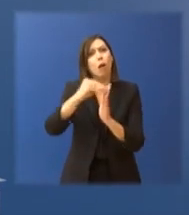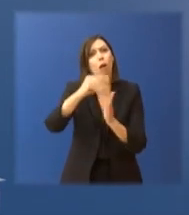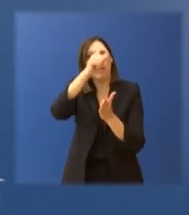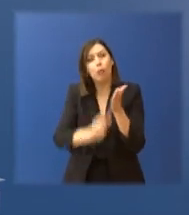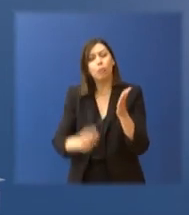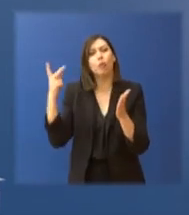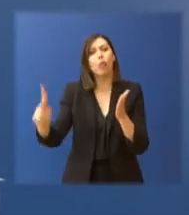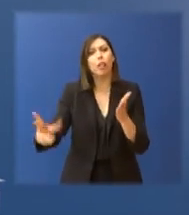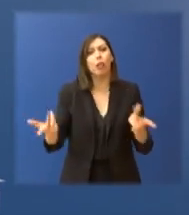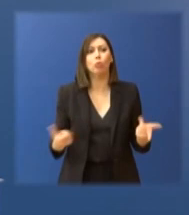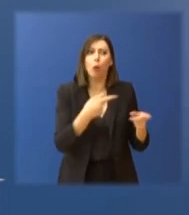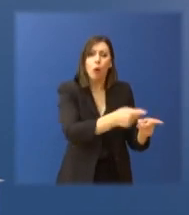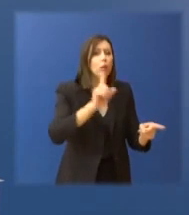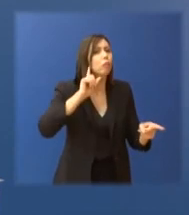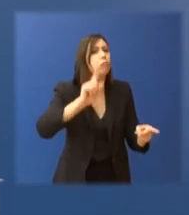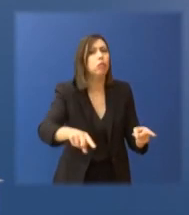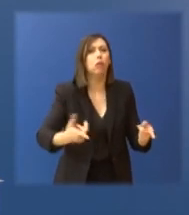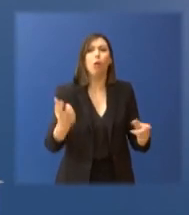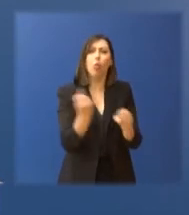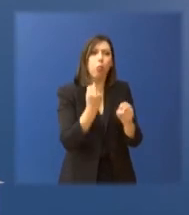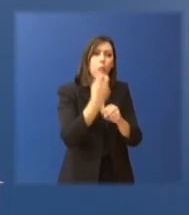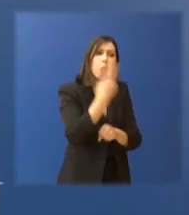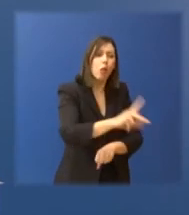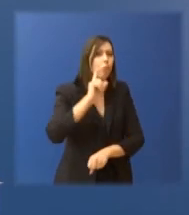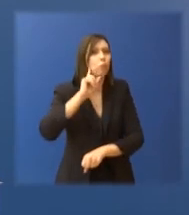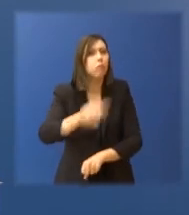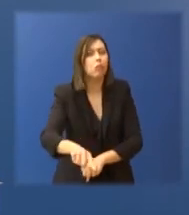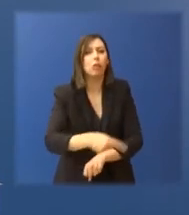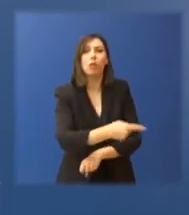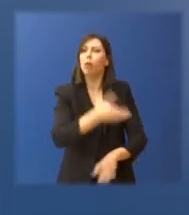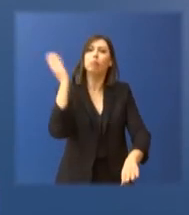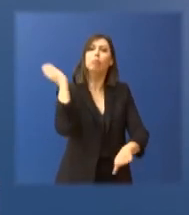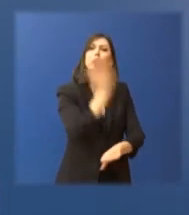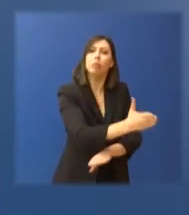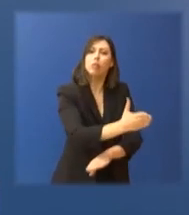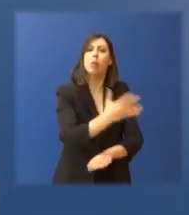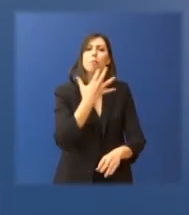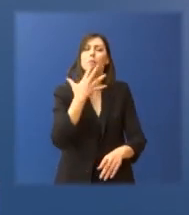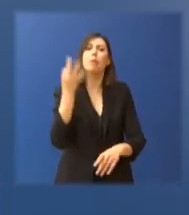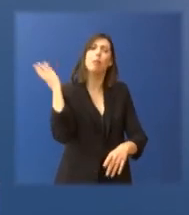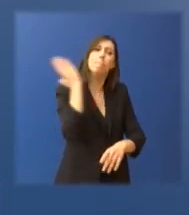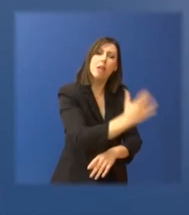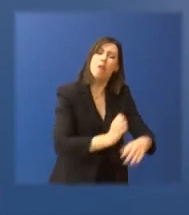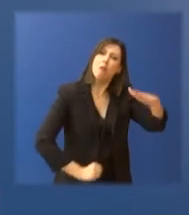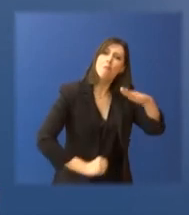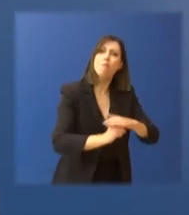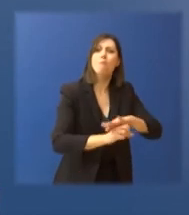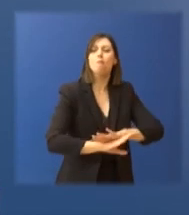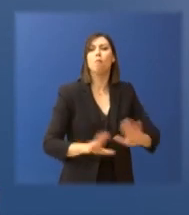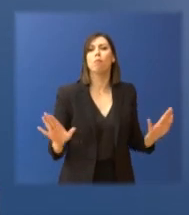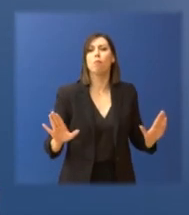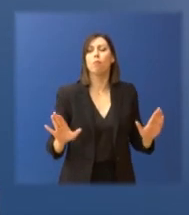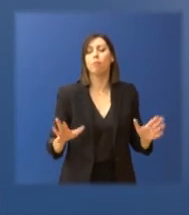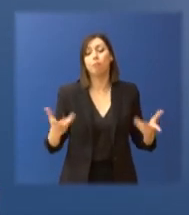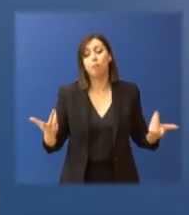παράβαση καθήκοντος, καταδικασμένο μάλιστα με την ανώτατη ποινή που προβλέπεται για την παράβαση αυτή. Επειδή εδώ όμως δεν